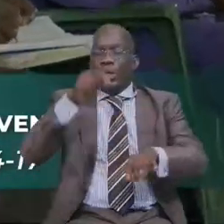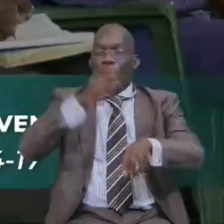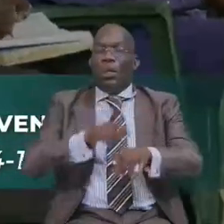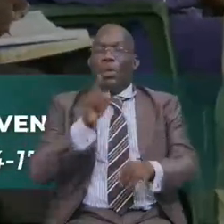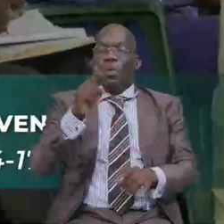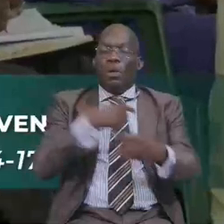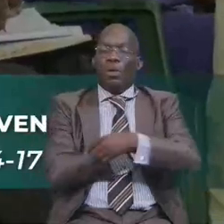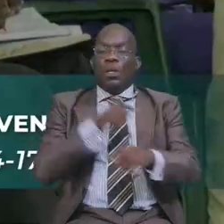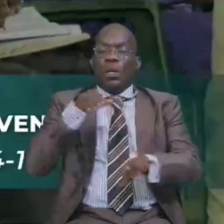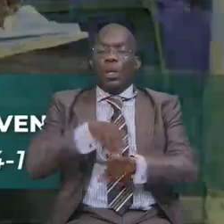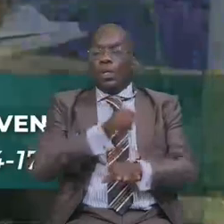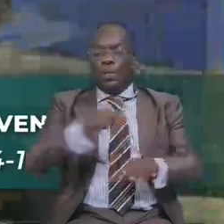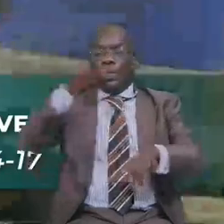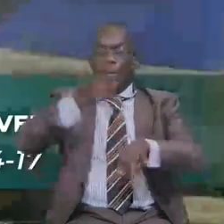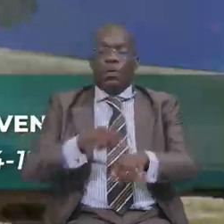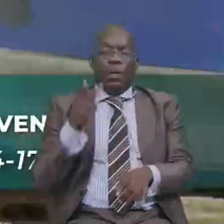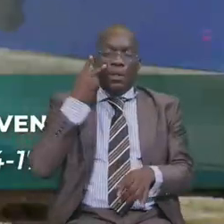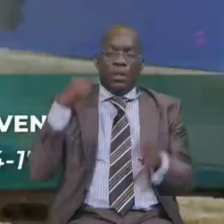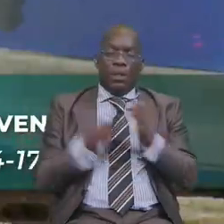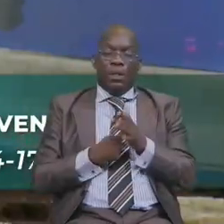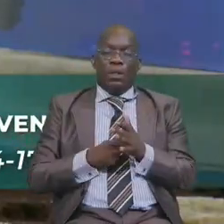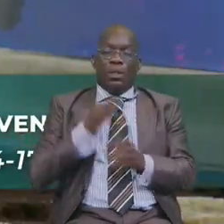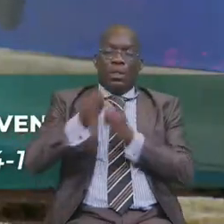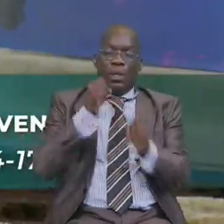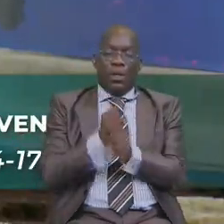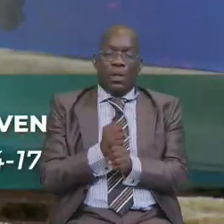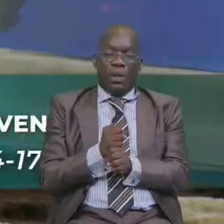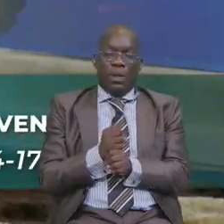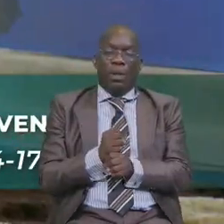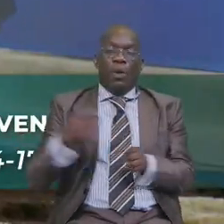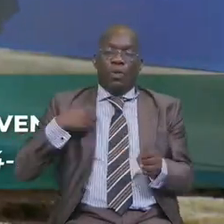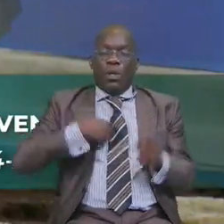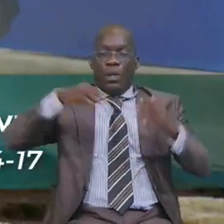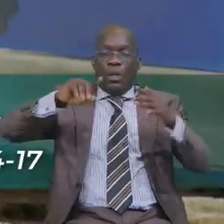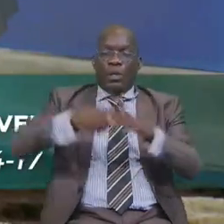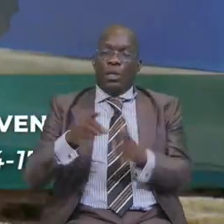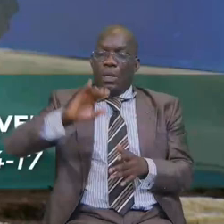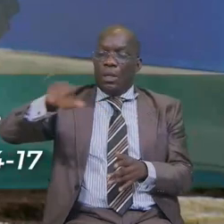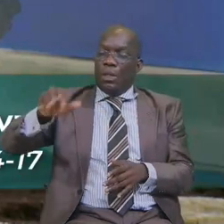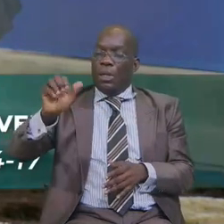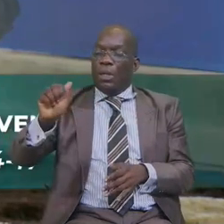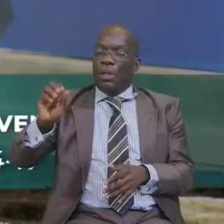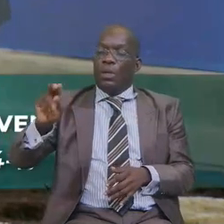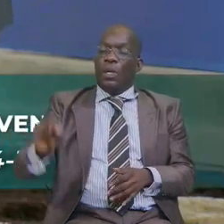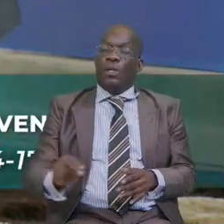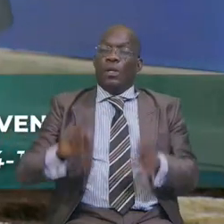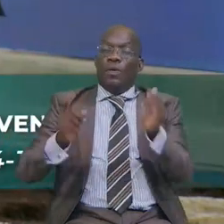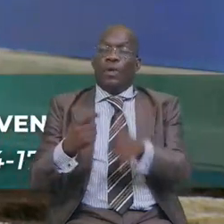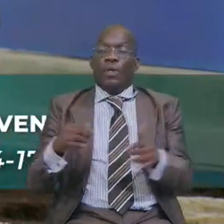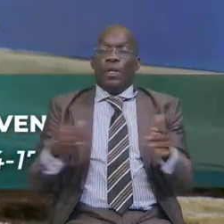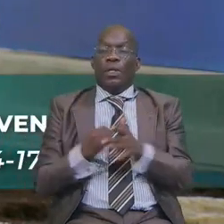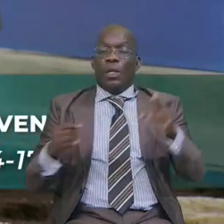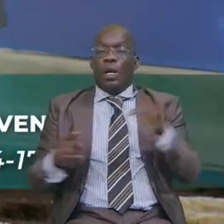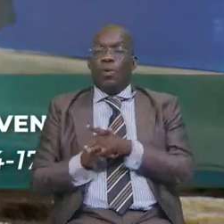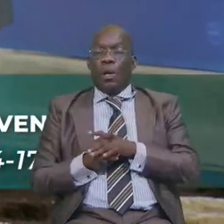moment. Voyons cette année. Nous avons commencé le 1er janvier. Il semblait que la fin de l'année